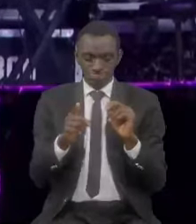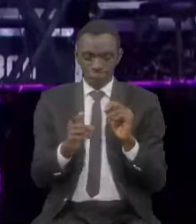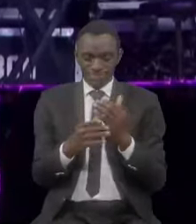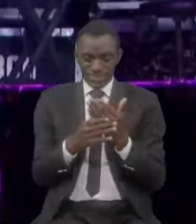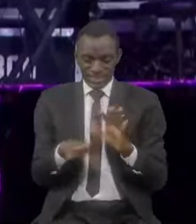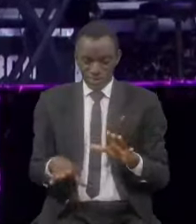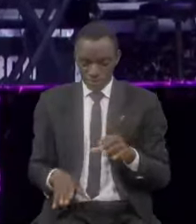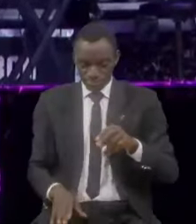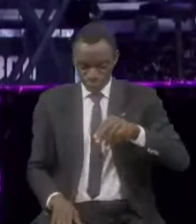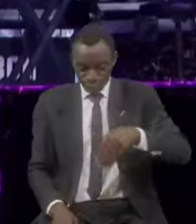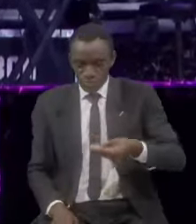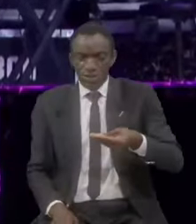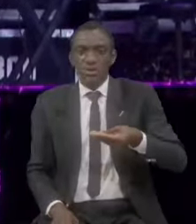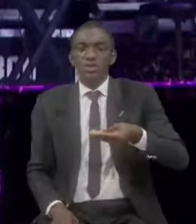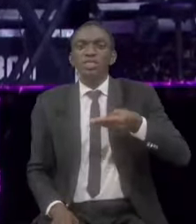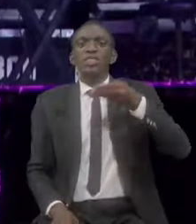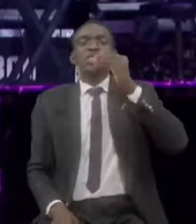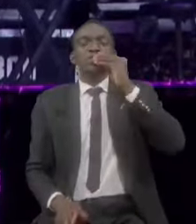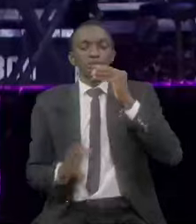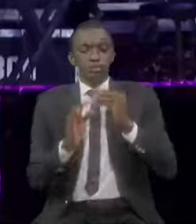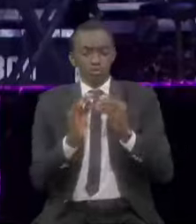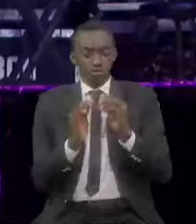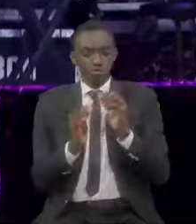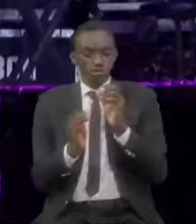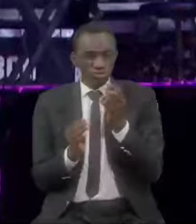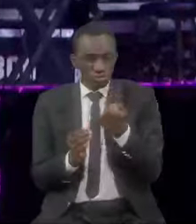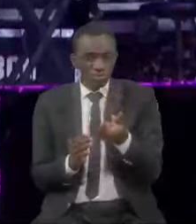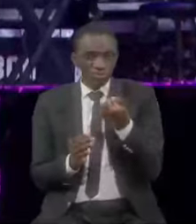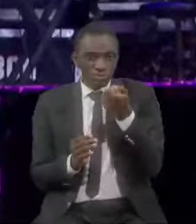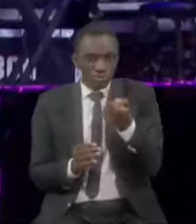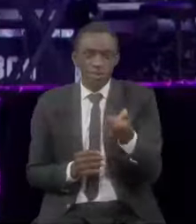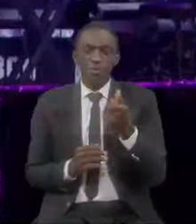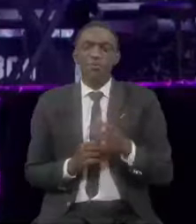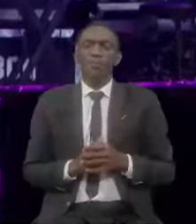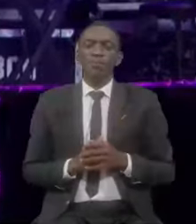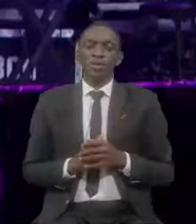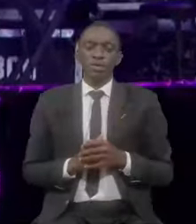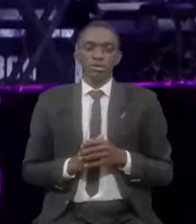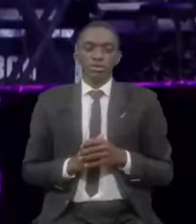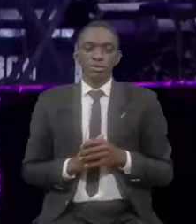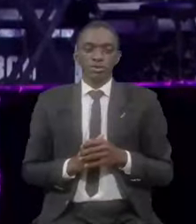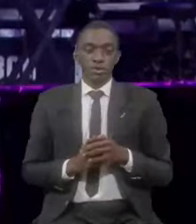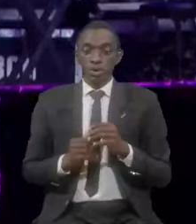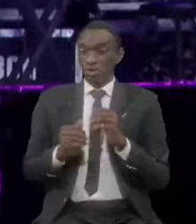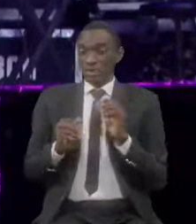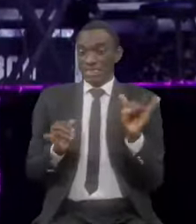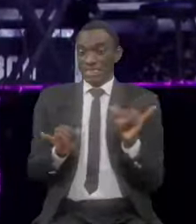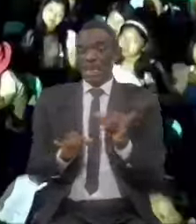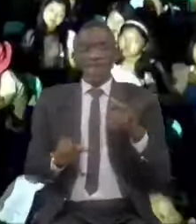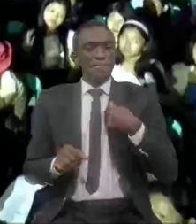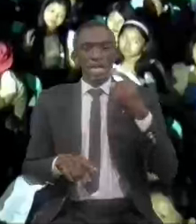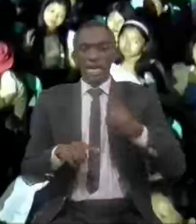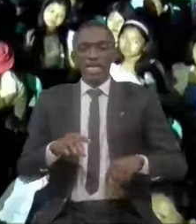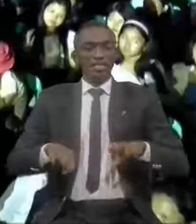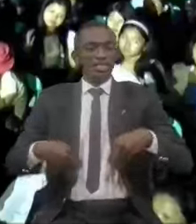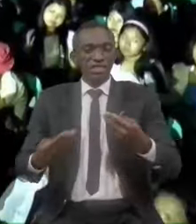on ne prend pas toute l'assiette pour engloutir tout le riz, mais on prend ça par cuillerée. Donc je ne vais pas vous